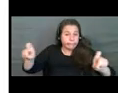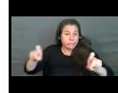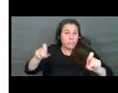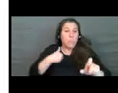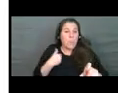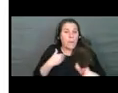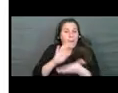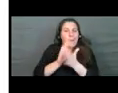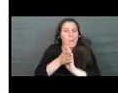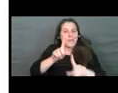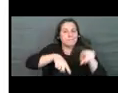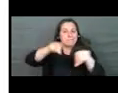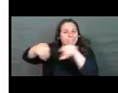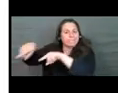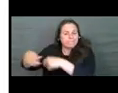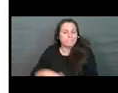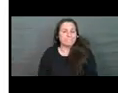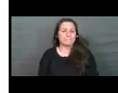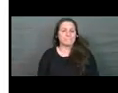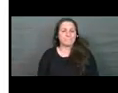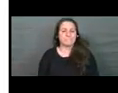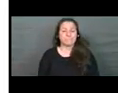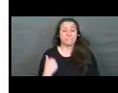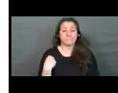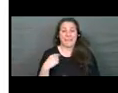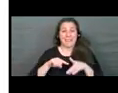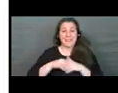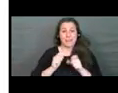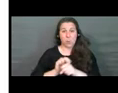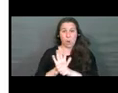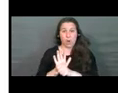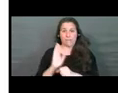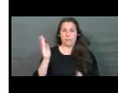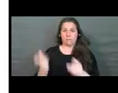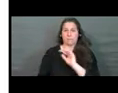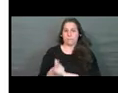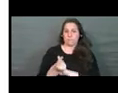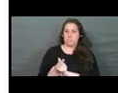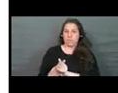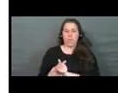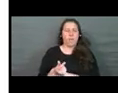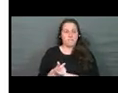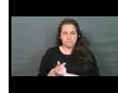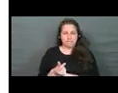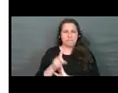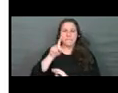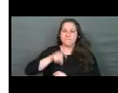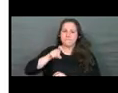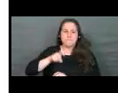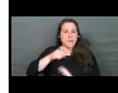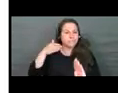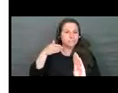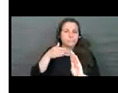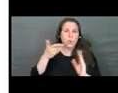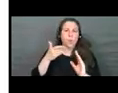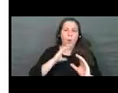Donc, au début, quand c'est arrivé, la pandémie, ben, il a fallu vraiment axer sur la communication en temps réel pour rassurer